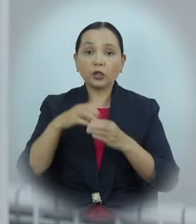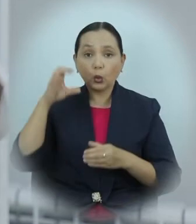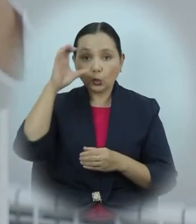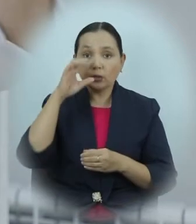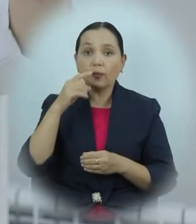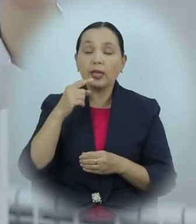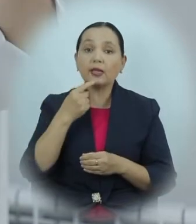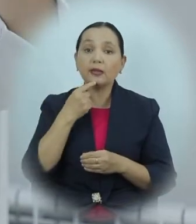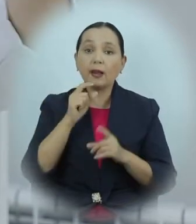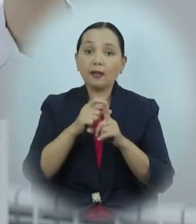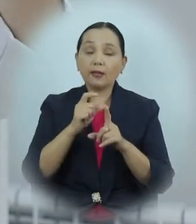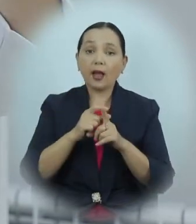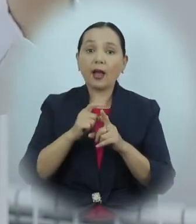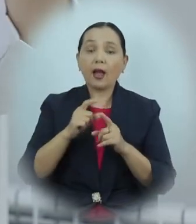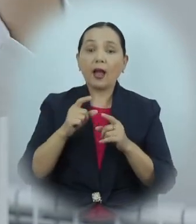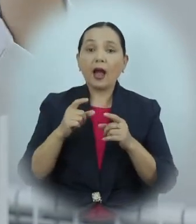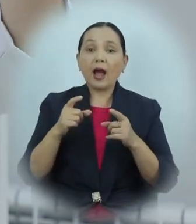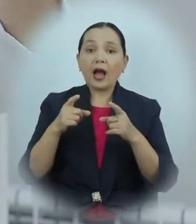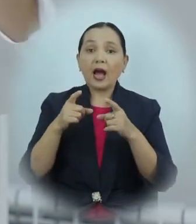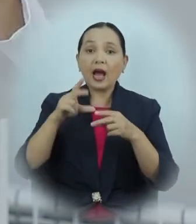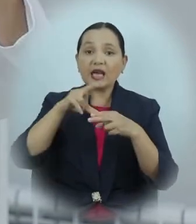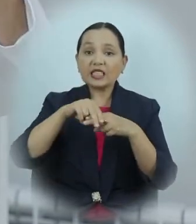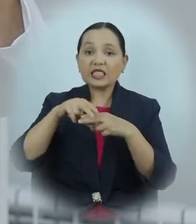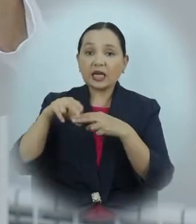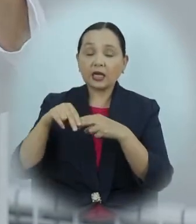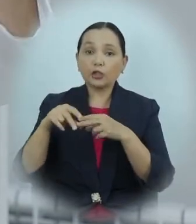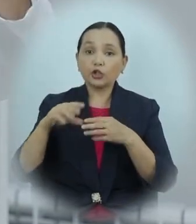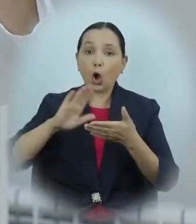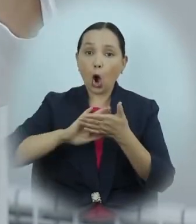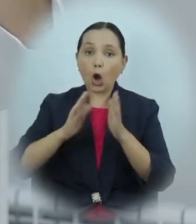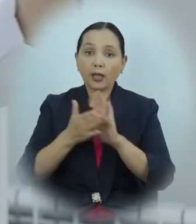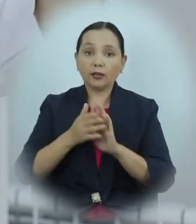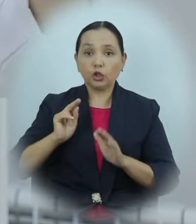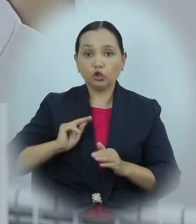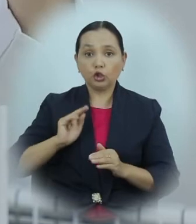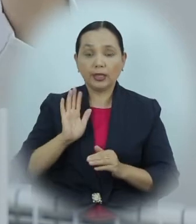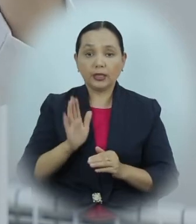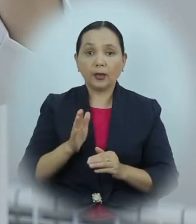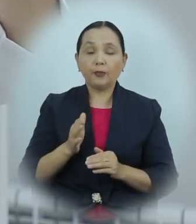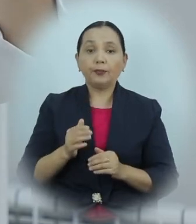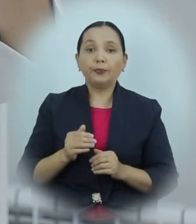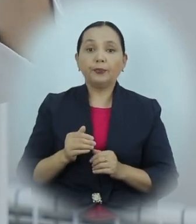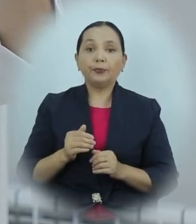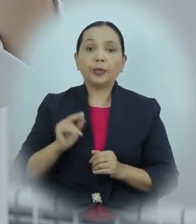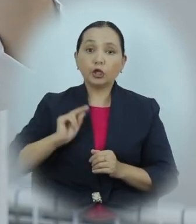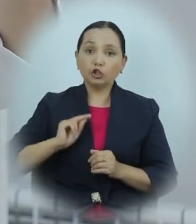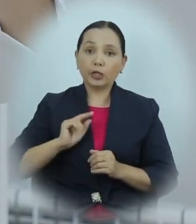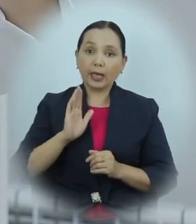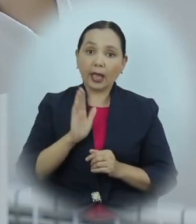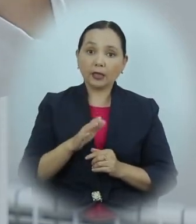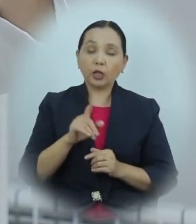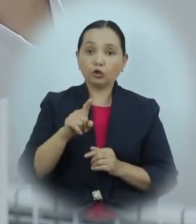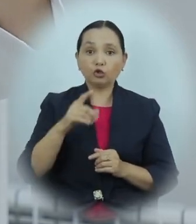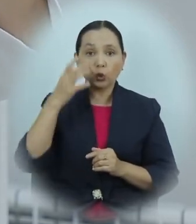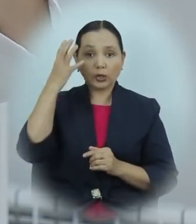tilida sochni tutqich yoki qistirgich holatda barmoqlar bilan ushlaymiz. Ushlaganda